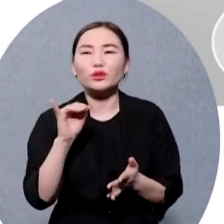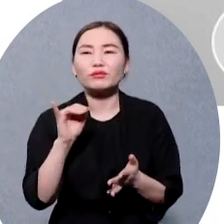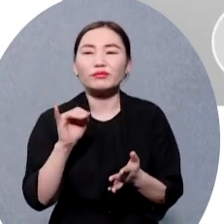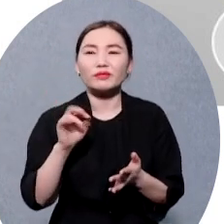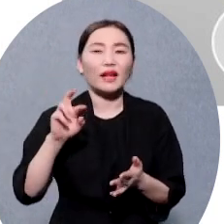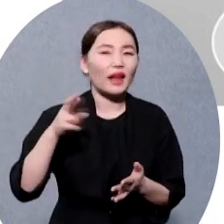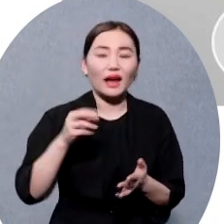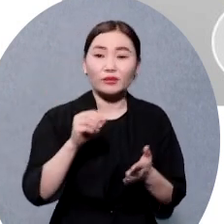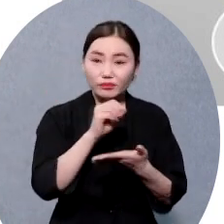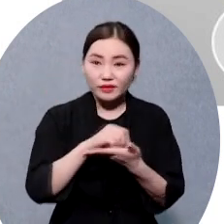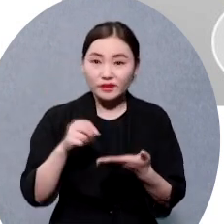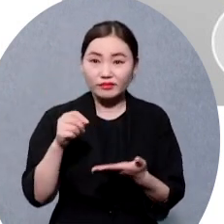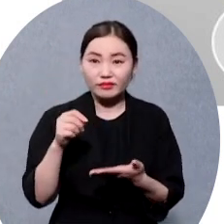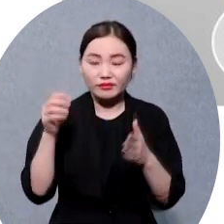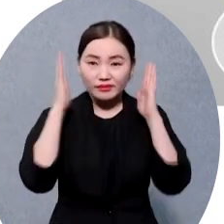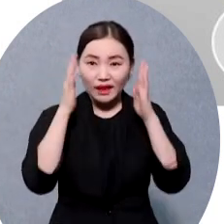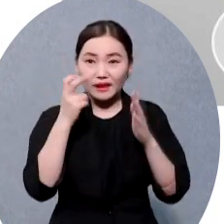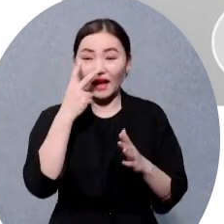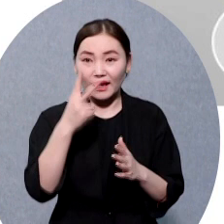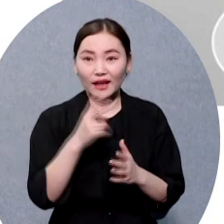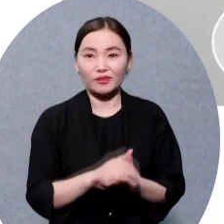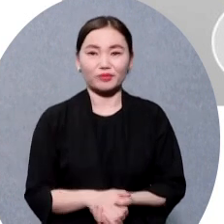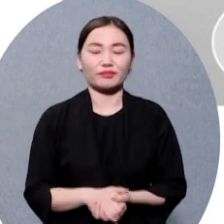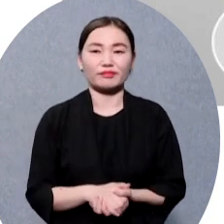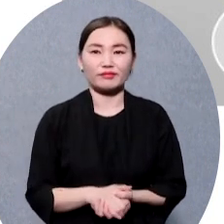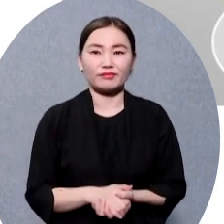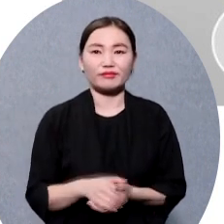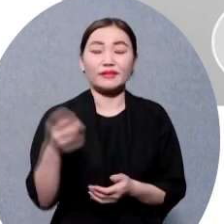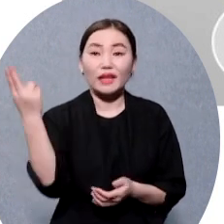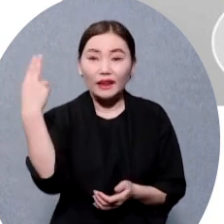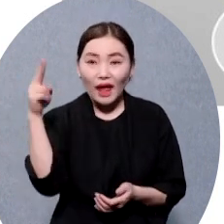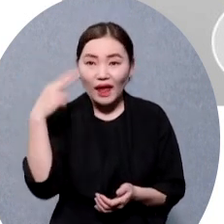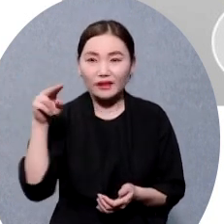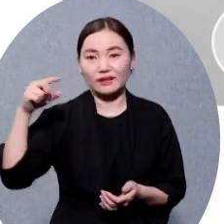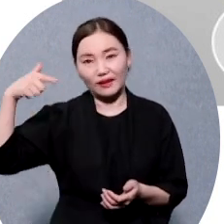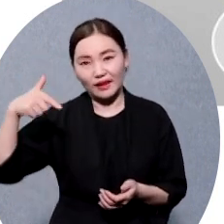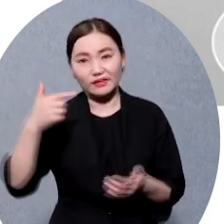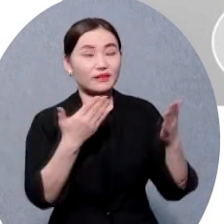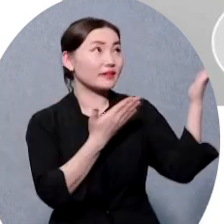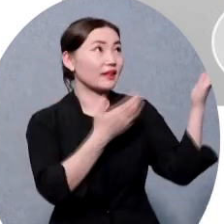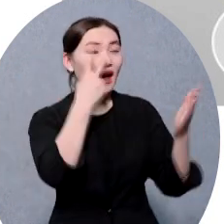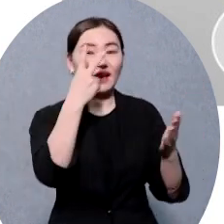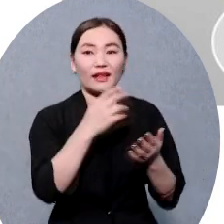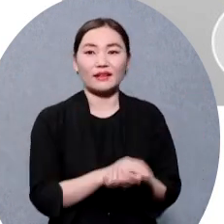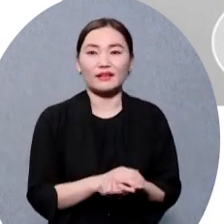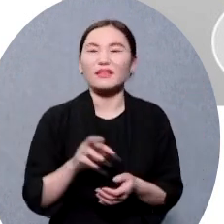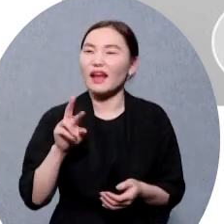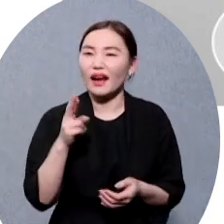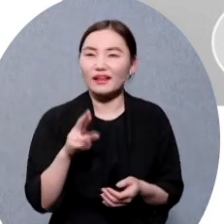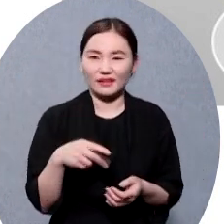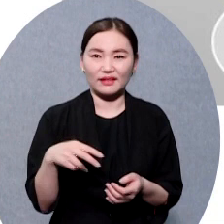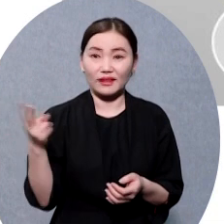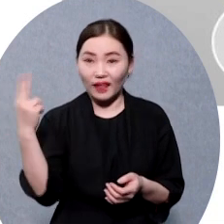дугуй тэмдэглэгээнүүд байгааг та бүхэн анхаараарай. Юуг ингэ тэмдэглэсэн байна вэ гэж те. За нэг анхаарч байна